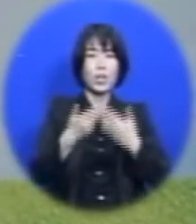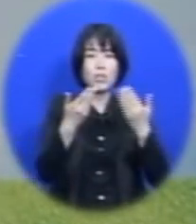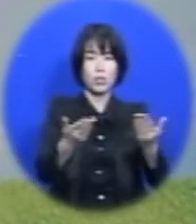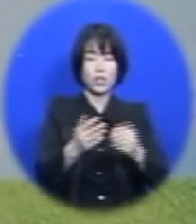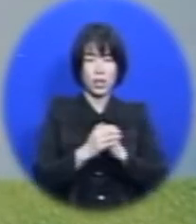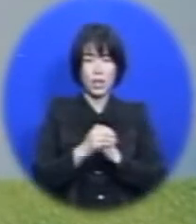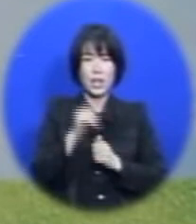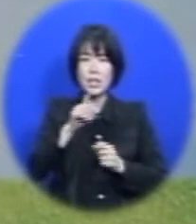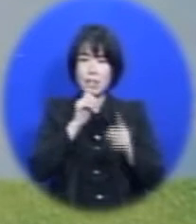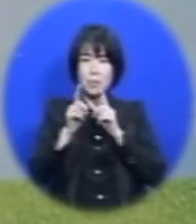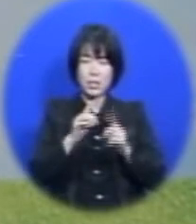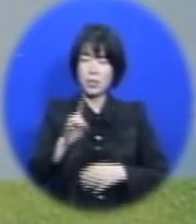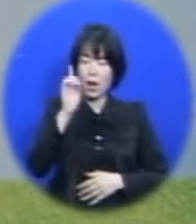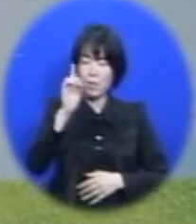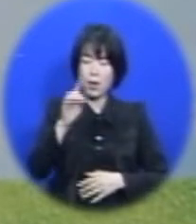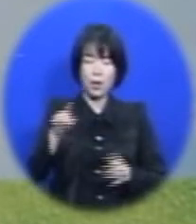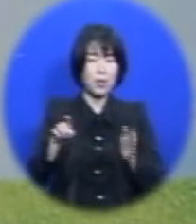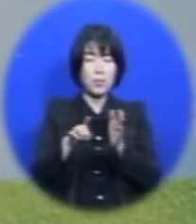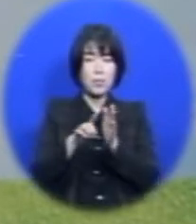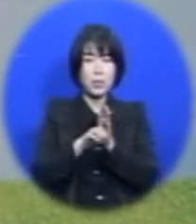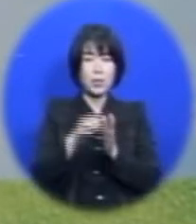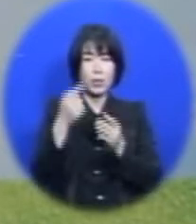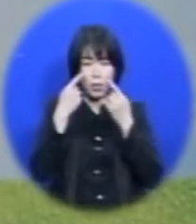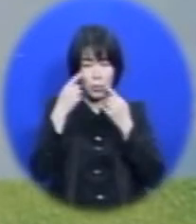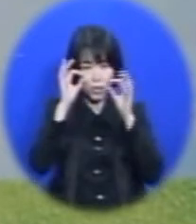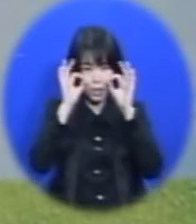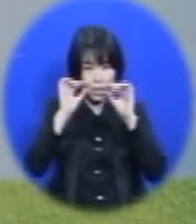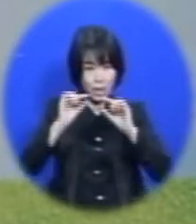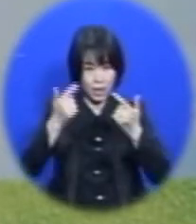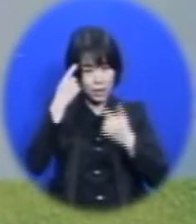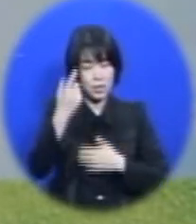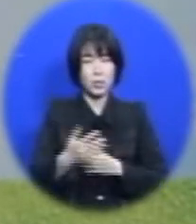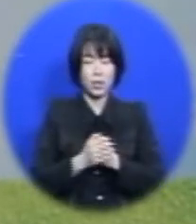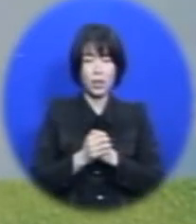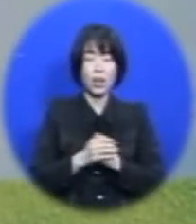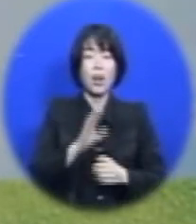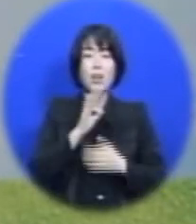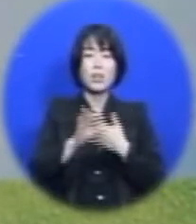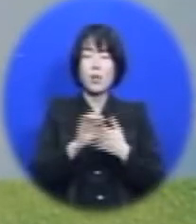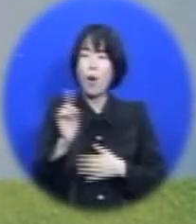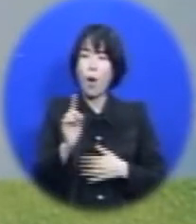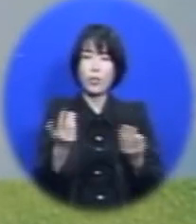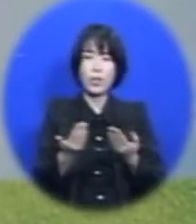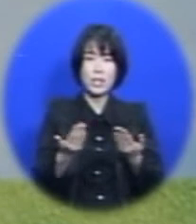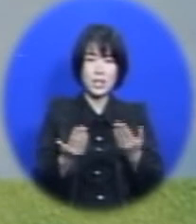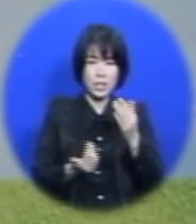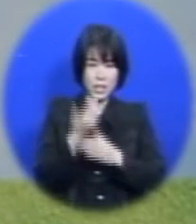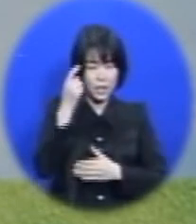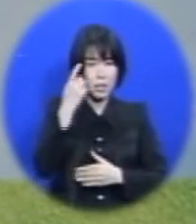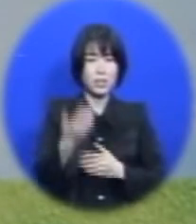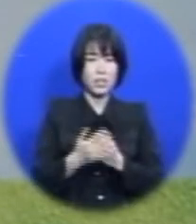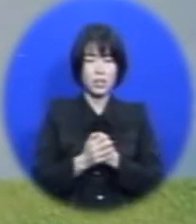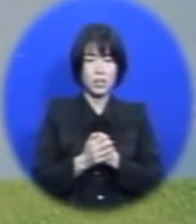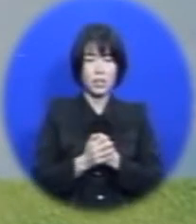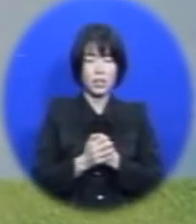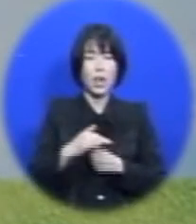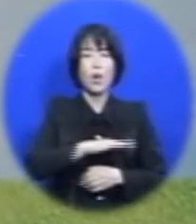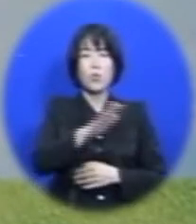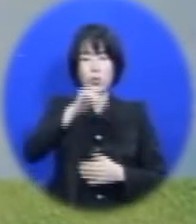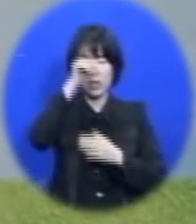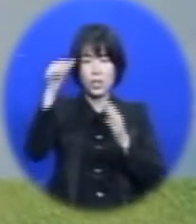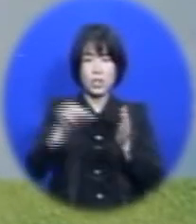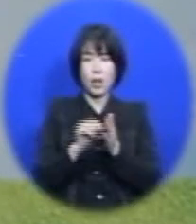진짜 한번 안 믿어보시겠습니까? 정말 그러면 어떤 일이 벌어지는지, 우리의 인생에는